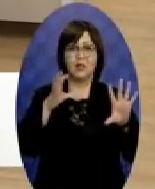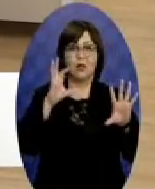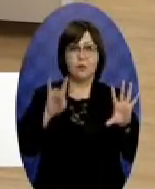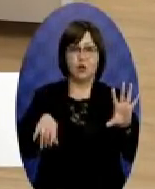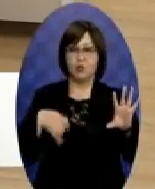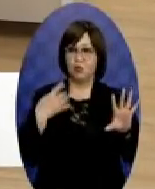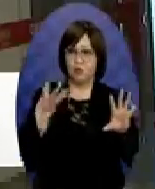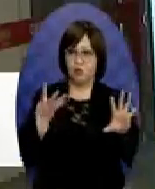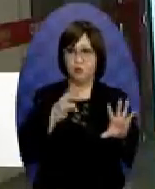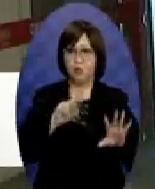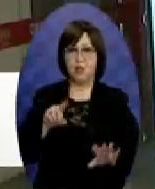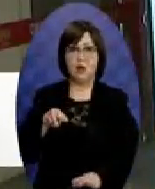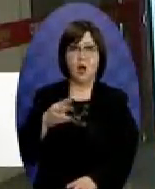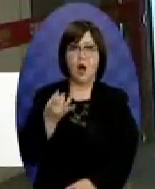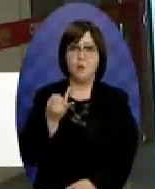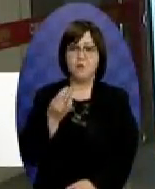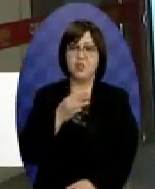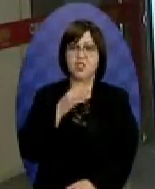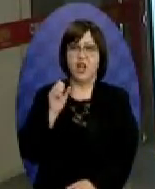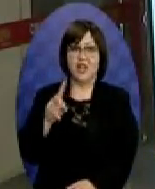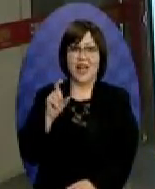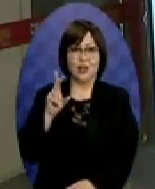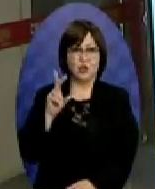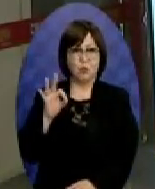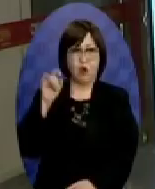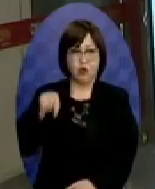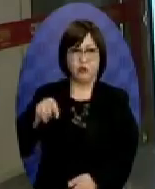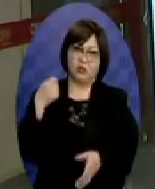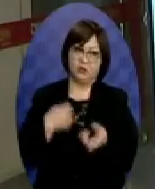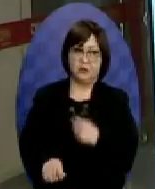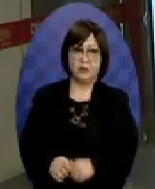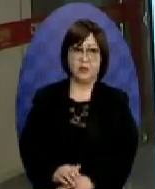Экспо төвд үйл ажиллагаа явуулж байна.